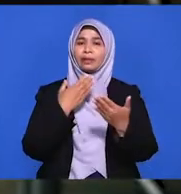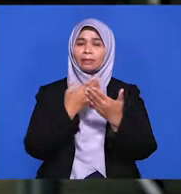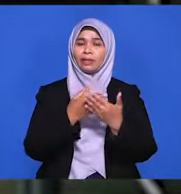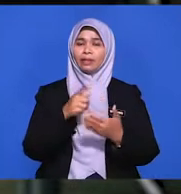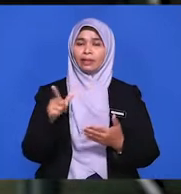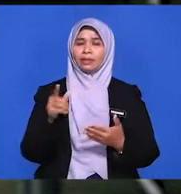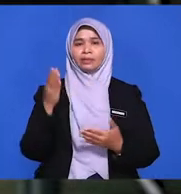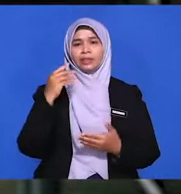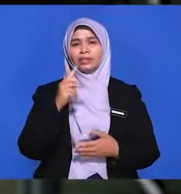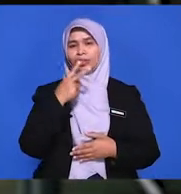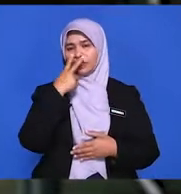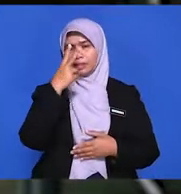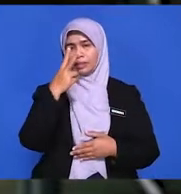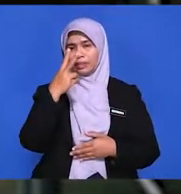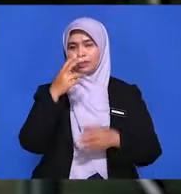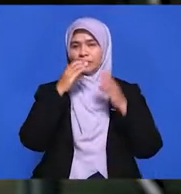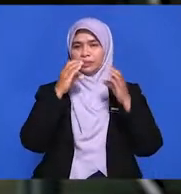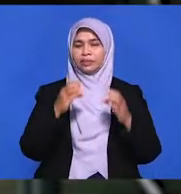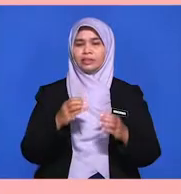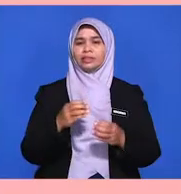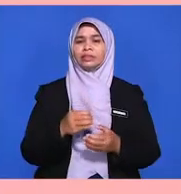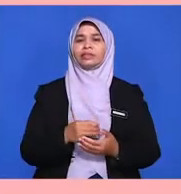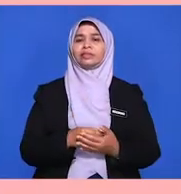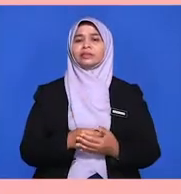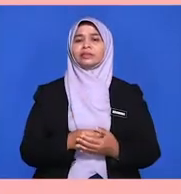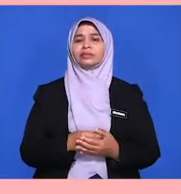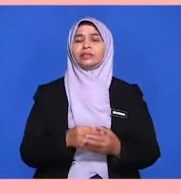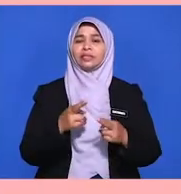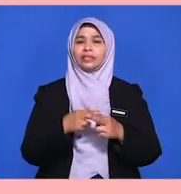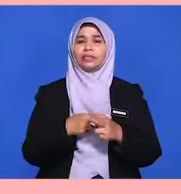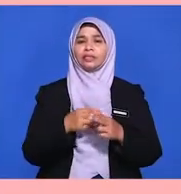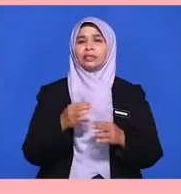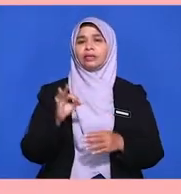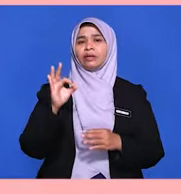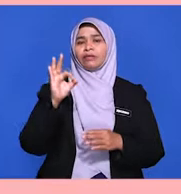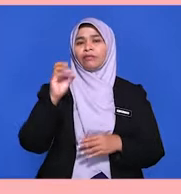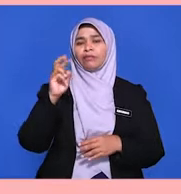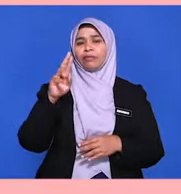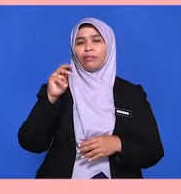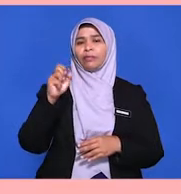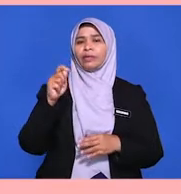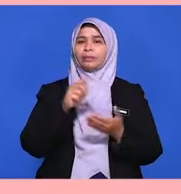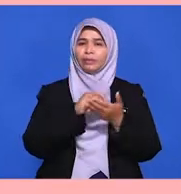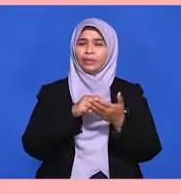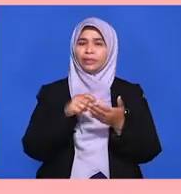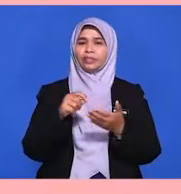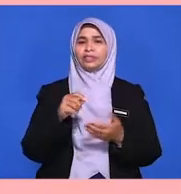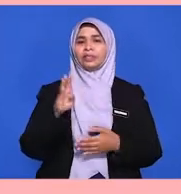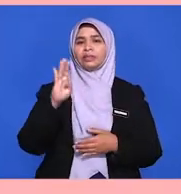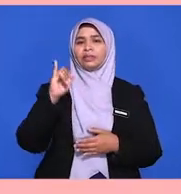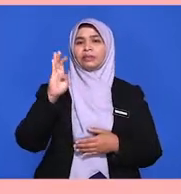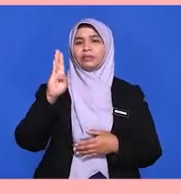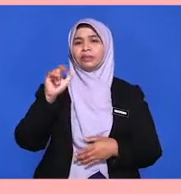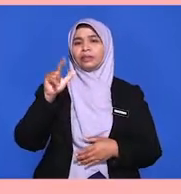mari kita lihat secara sepintas lalu format penulisan bibliografi bagi setiap